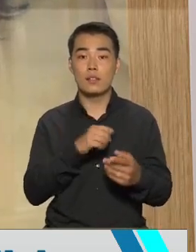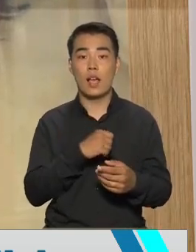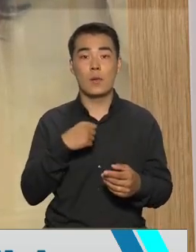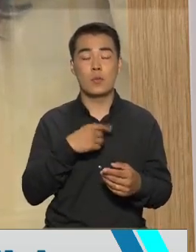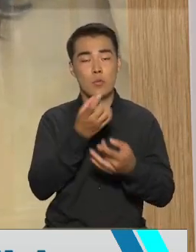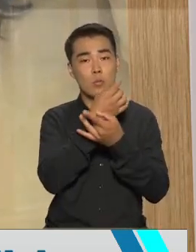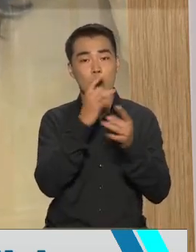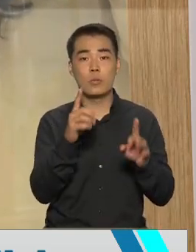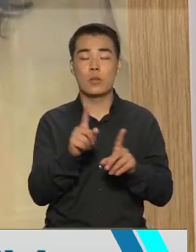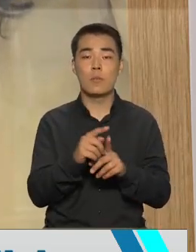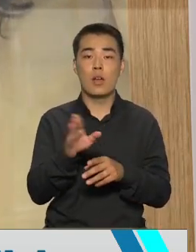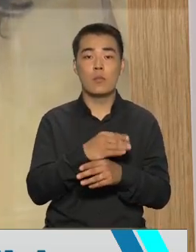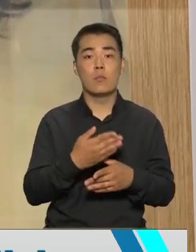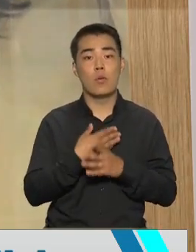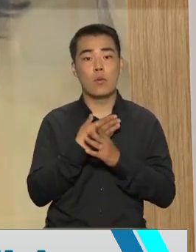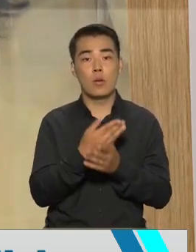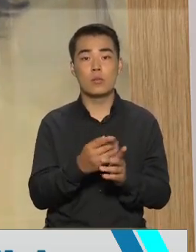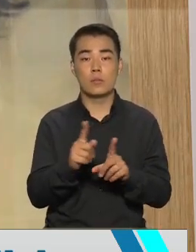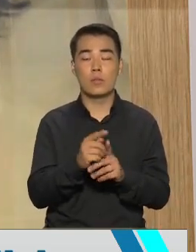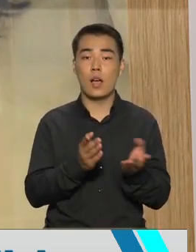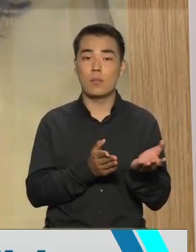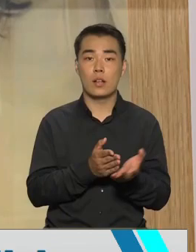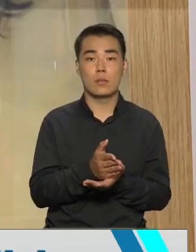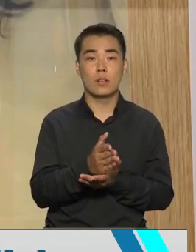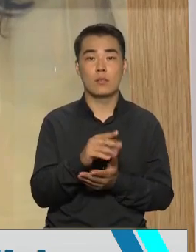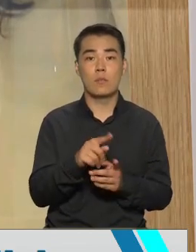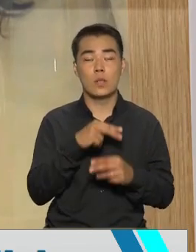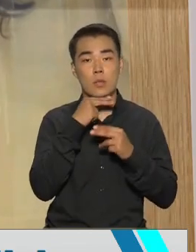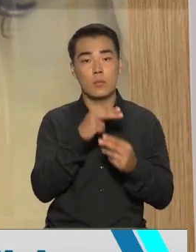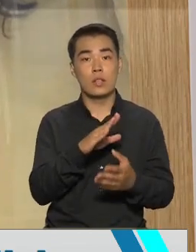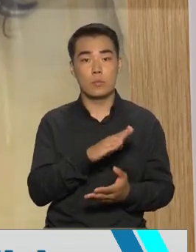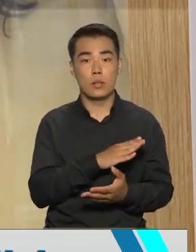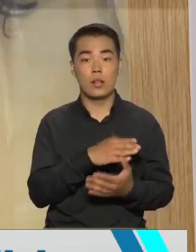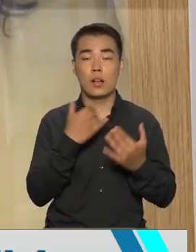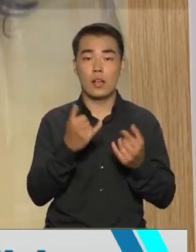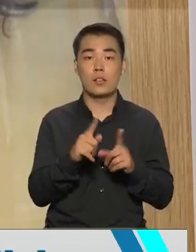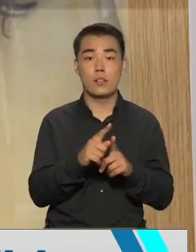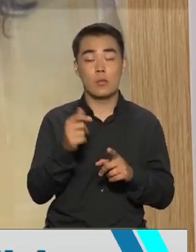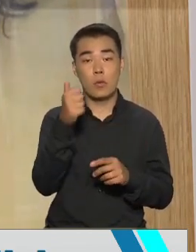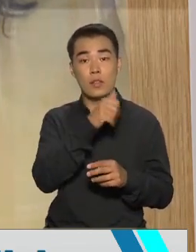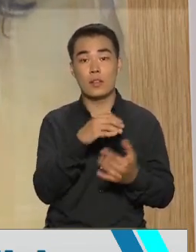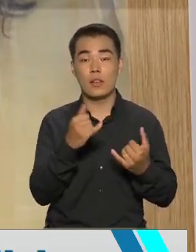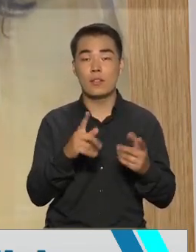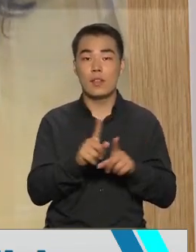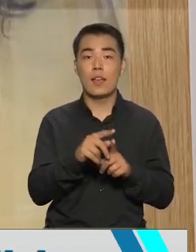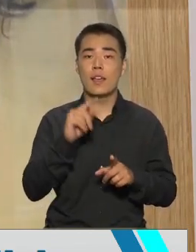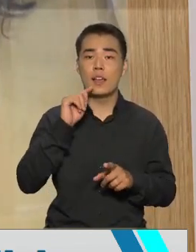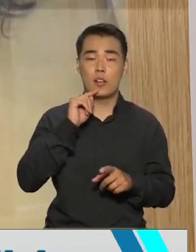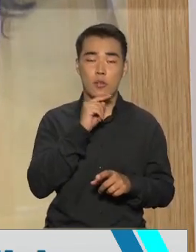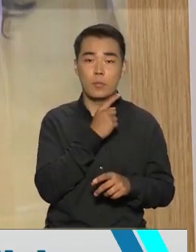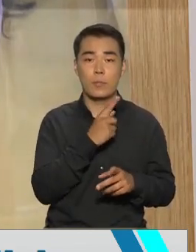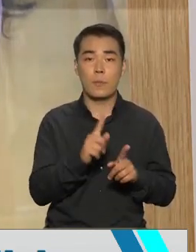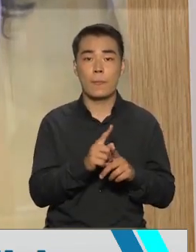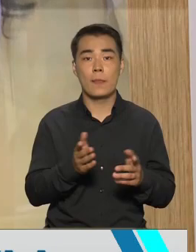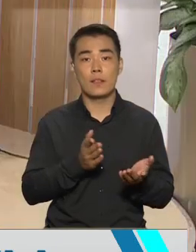мәдени, гуманитарлық бағытқа назар салынса, соңғы жылдары саяси, экономикалық